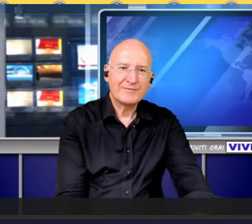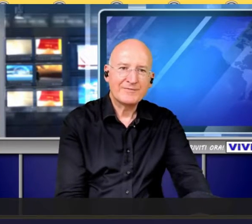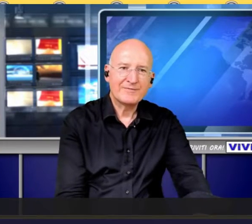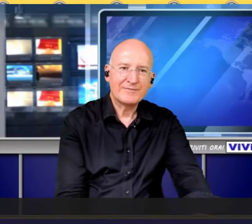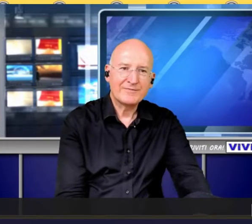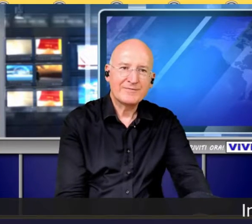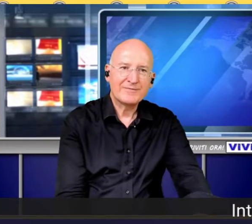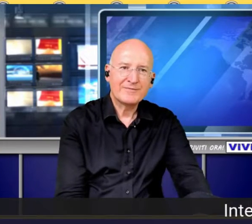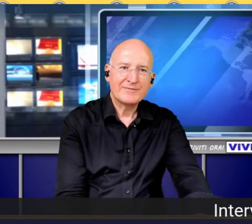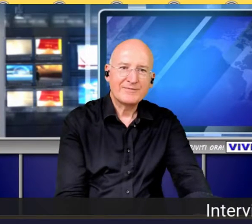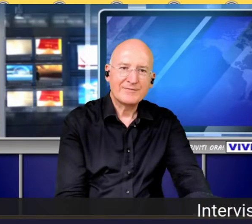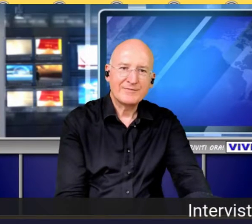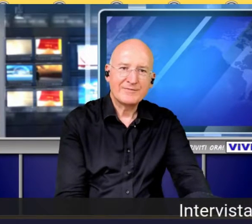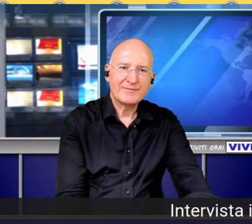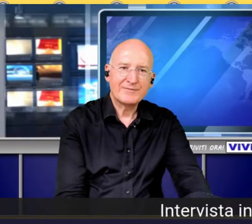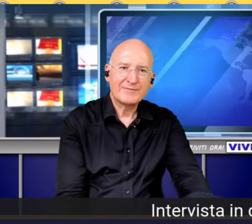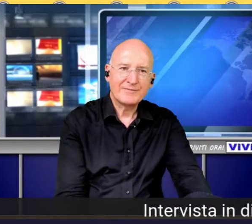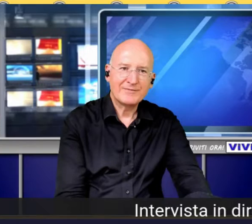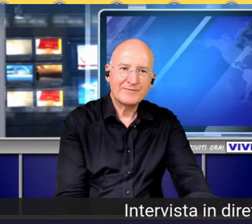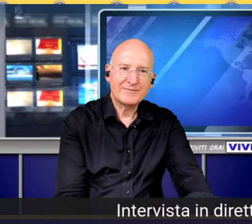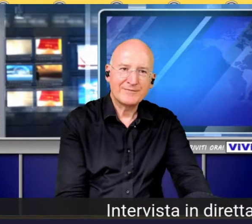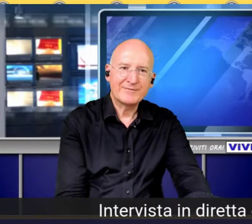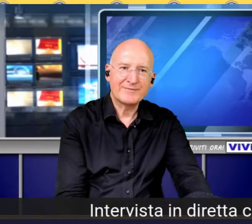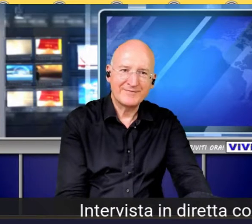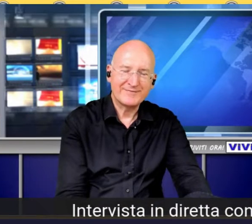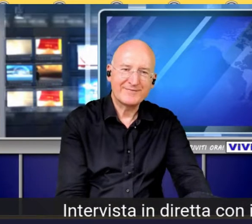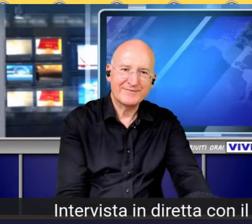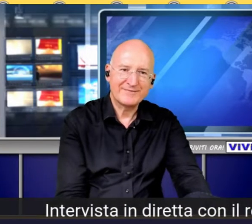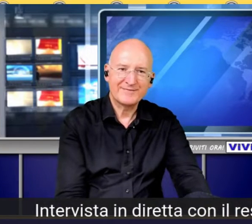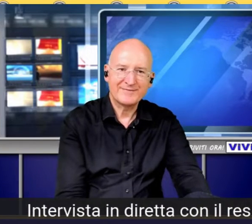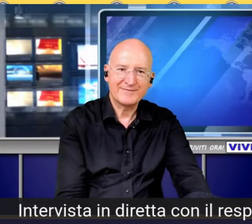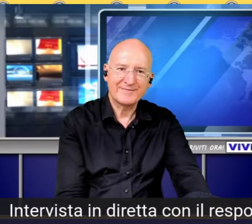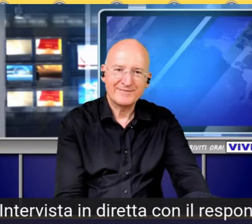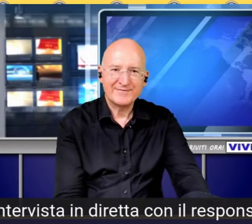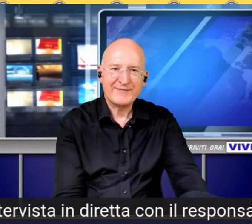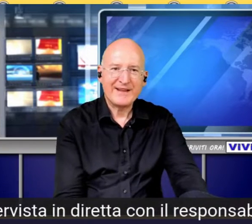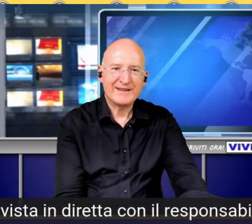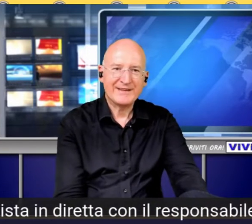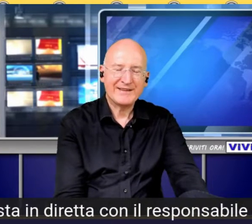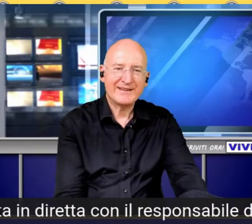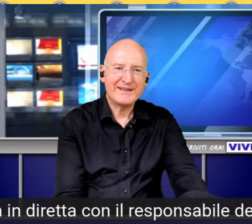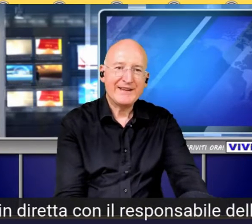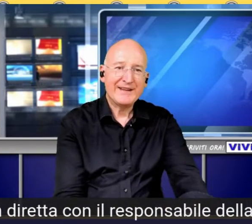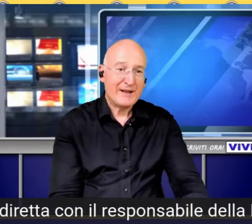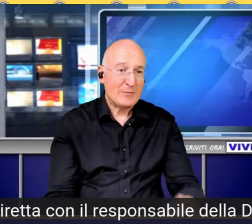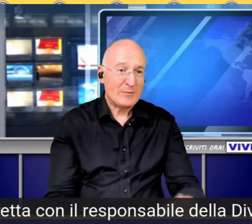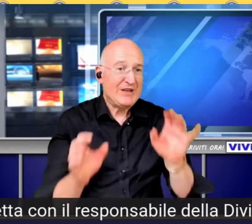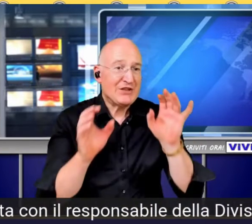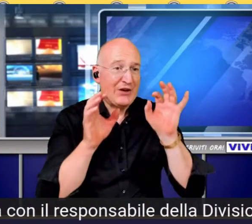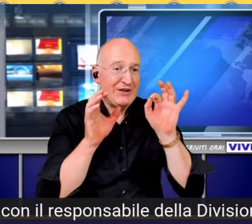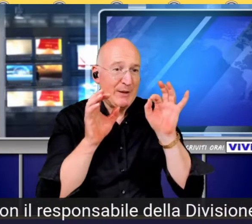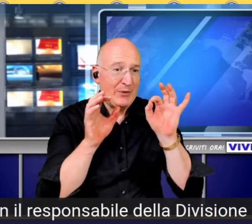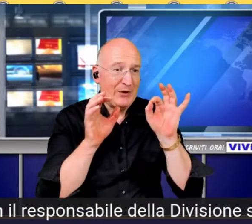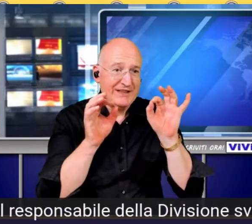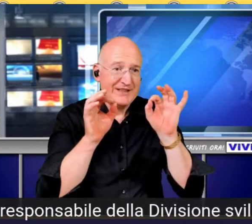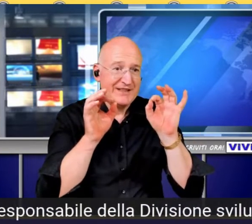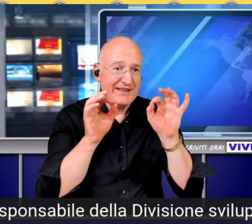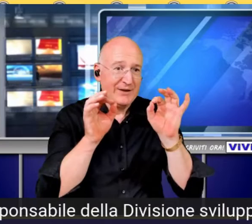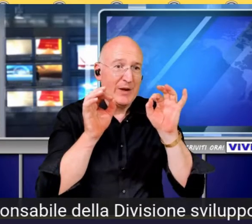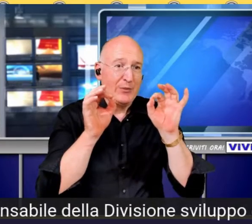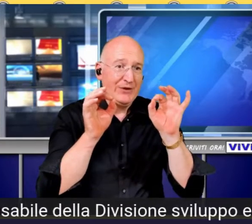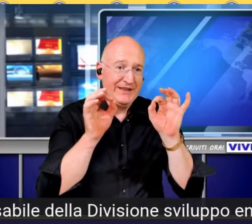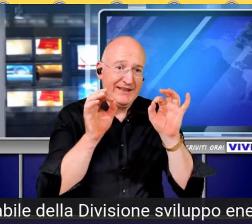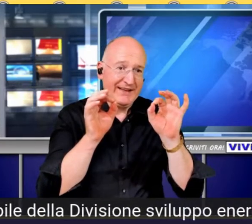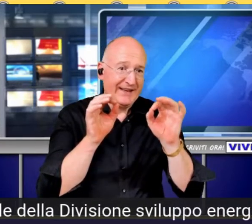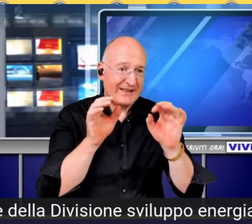pannelli solari i soldi sono andati in Cina. Ecco, nel caso della Esatto. fusione, i soldi sono tornati in buona parte in Italia. Bisogna poi che ci